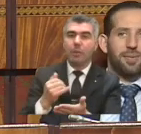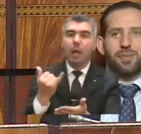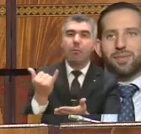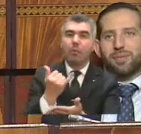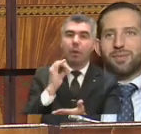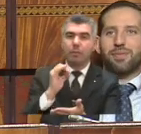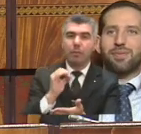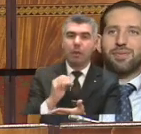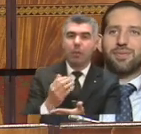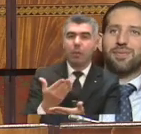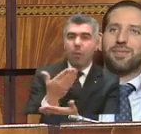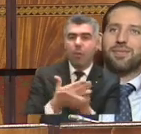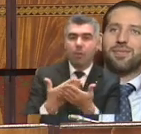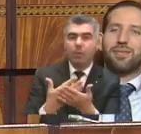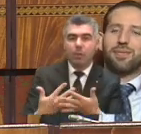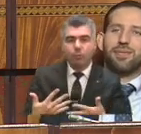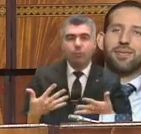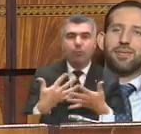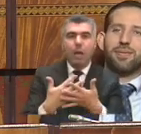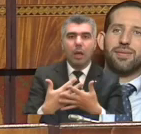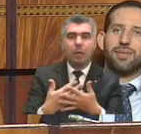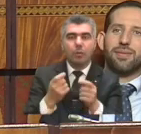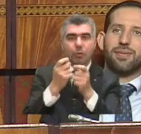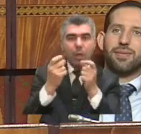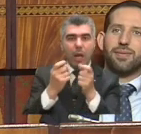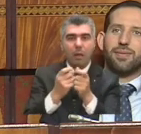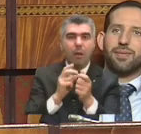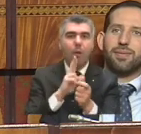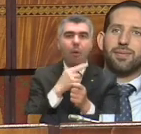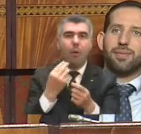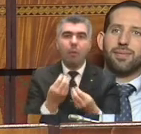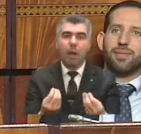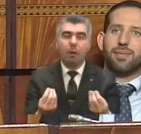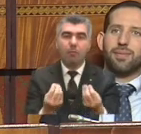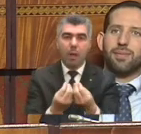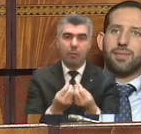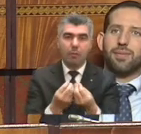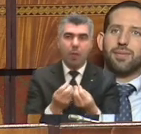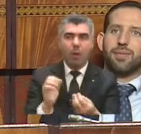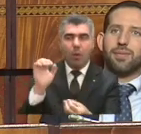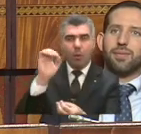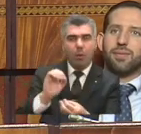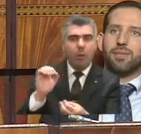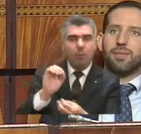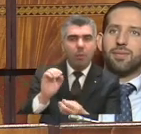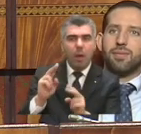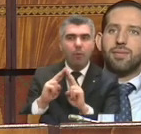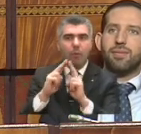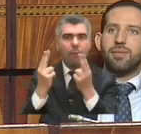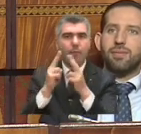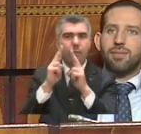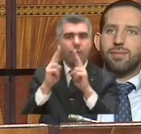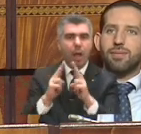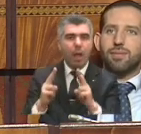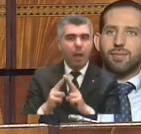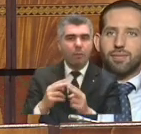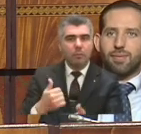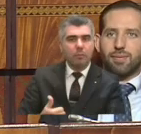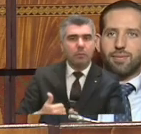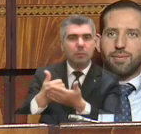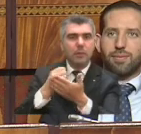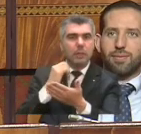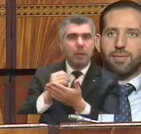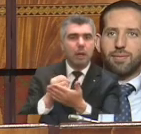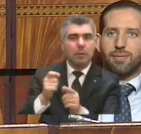على أهمية الشراكة بين القطاعين العام والخاص، الوطني والأجنبي، في تمويل القطاعات المهيكلة والأوراق